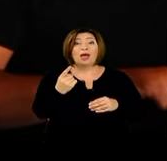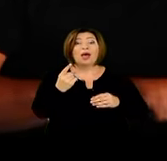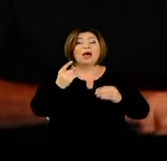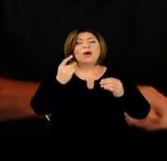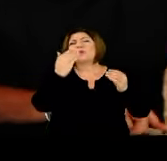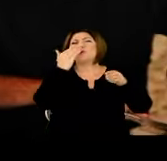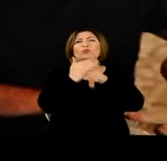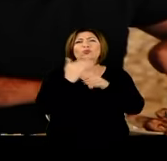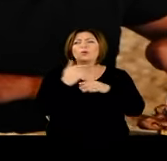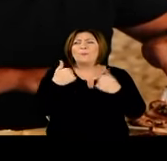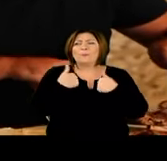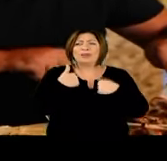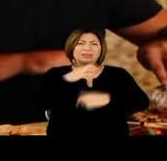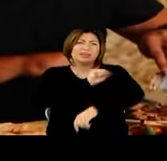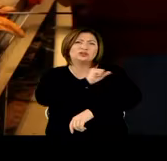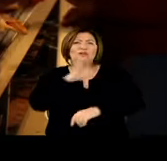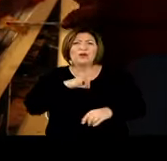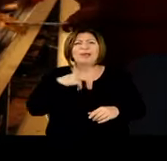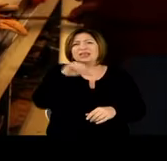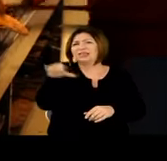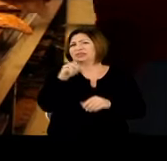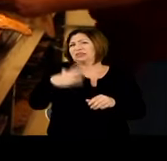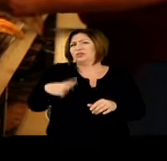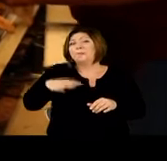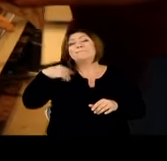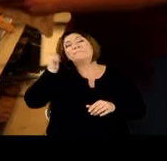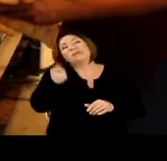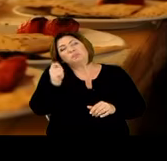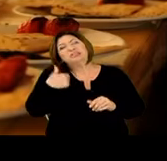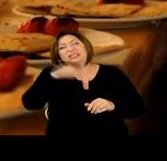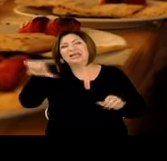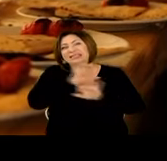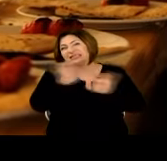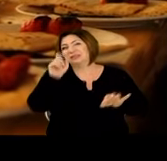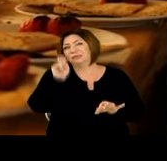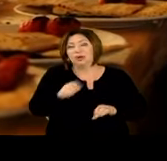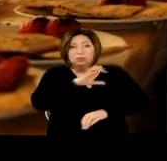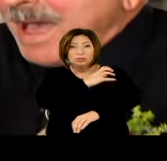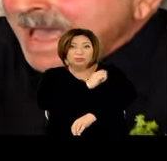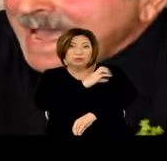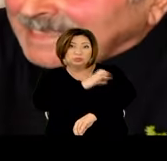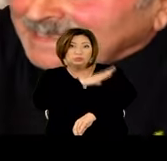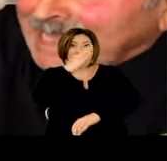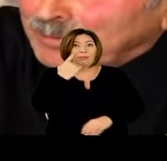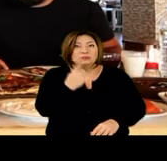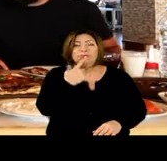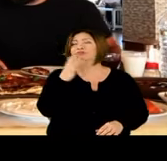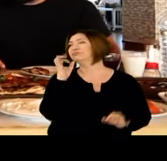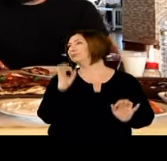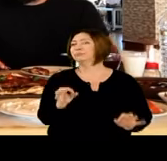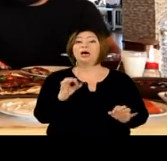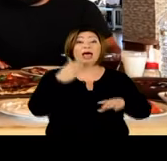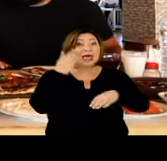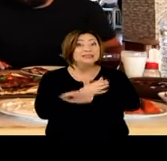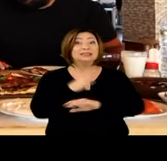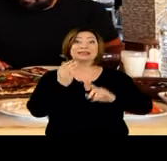uydururuz. Adam diyor ki benden tansiyonum var, ben yaksız istiyorum. Mecbur biz ona yaksız yapacağız. Abi tansiyona bir şey yapmaz. Ama şunu güzelce baksana. Esas